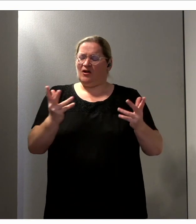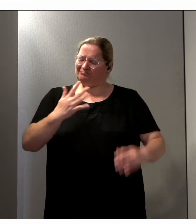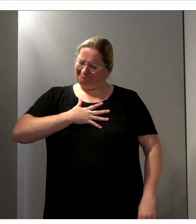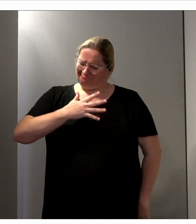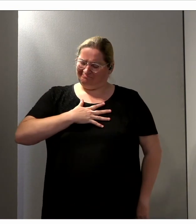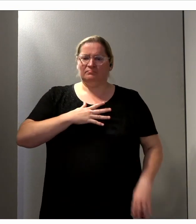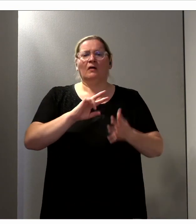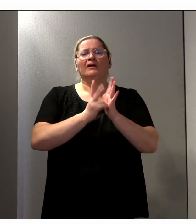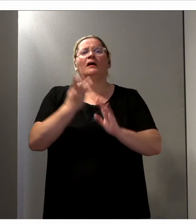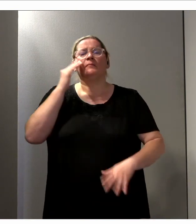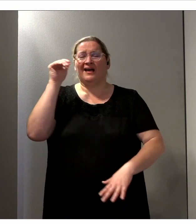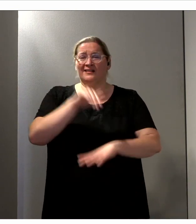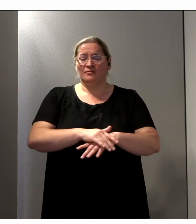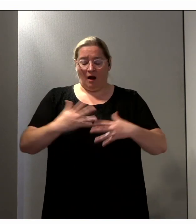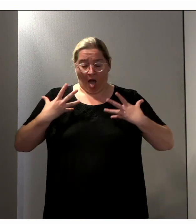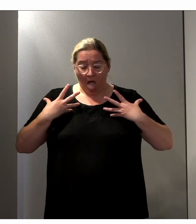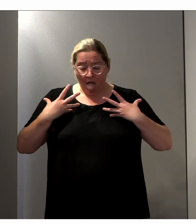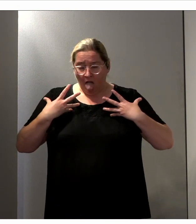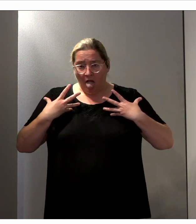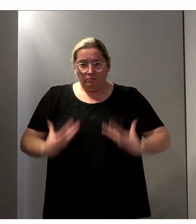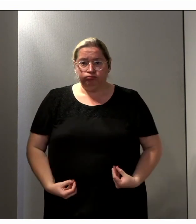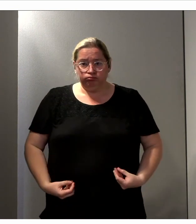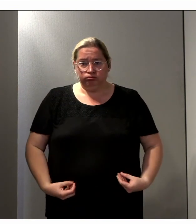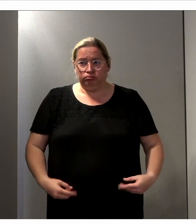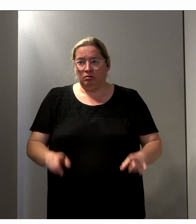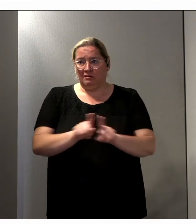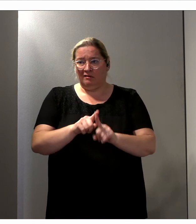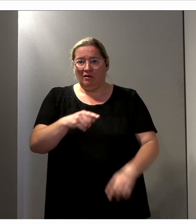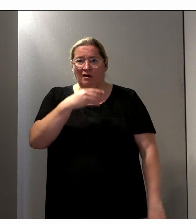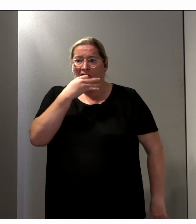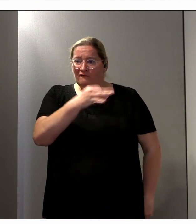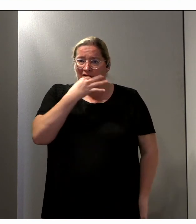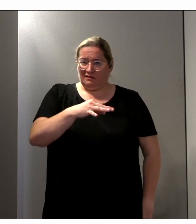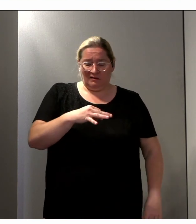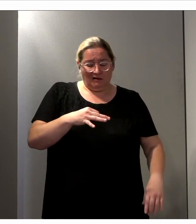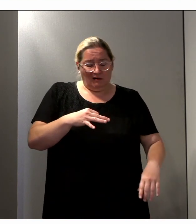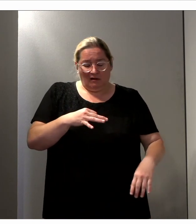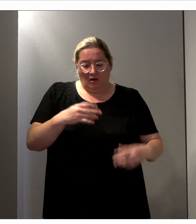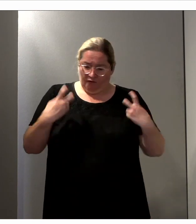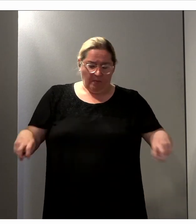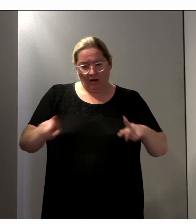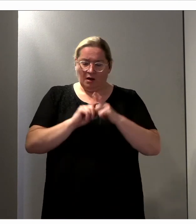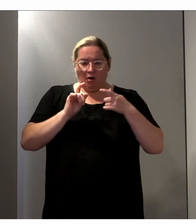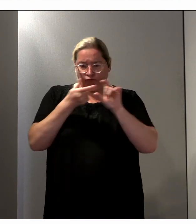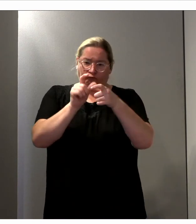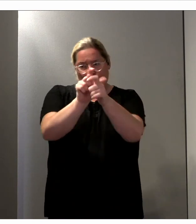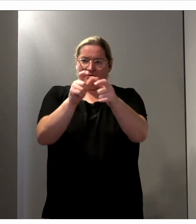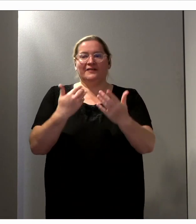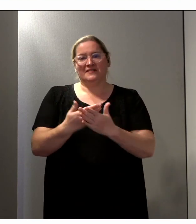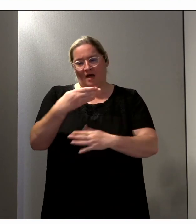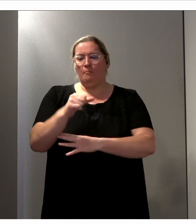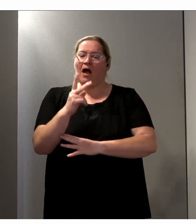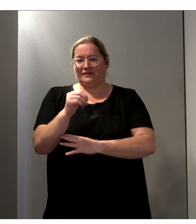plus trop envie de parler, que je fais la normale pour moi. Vous, par contre, là,